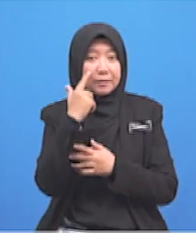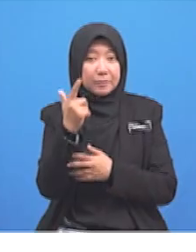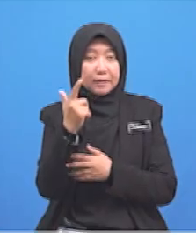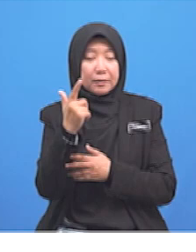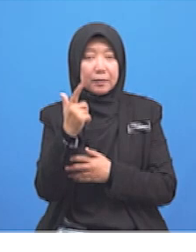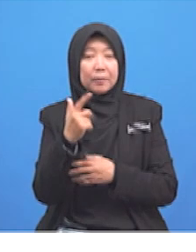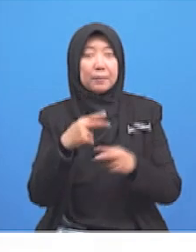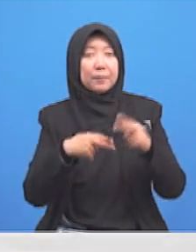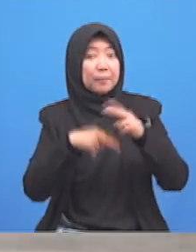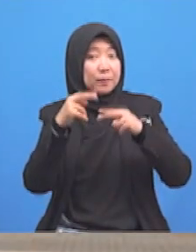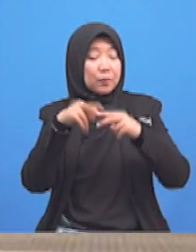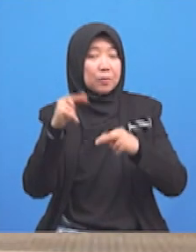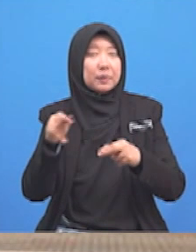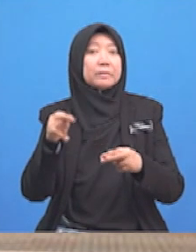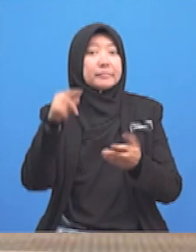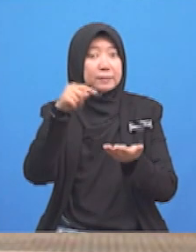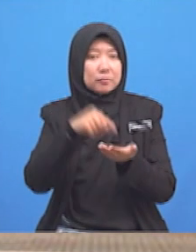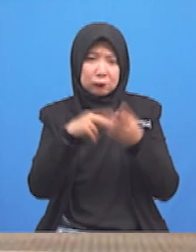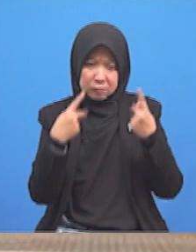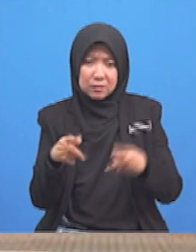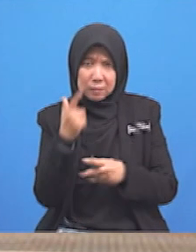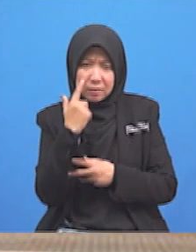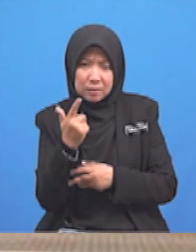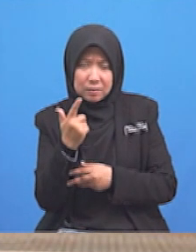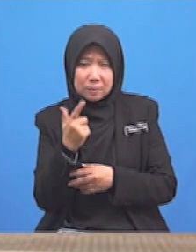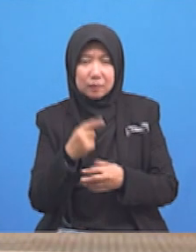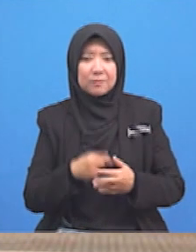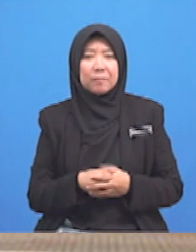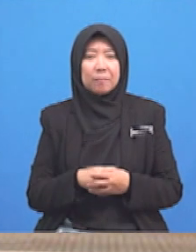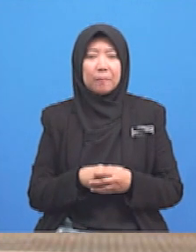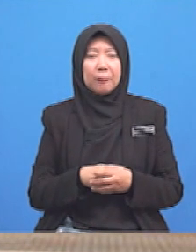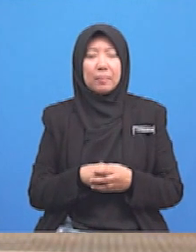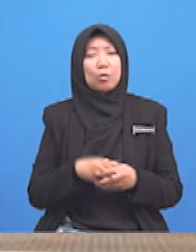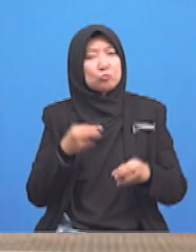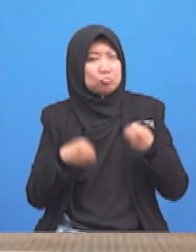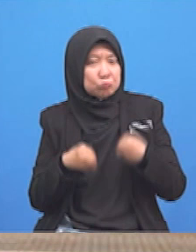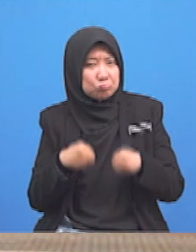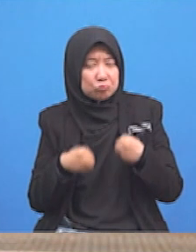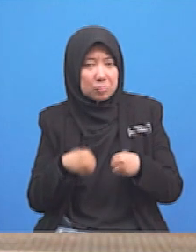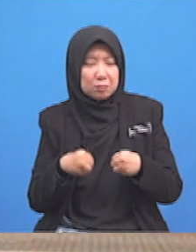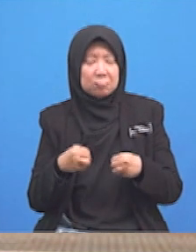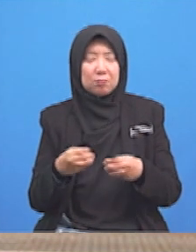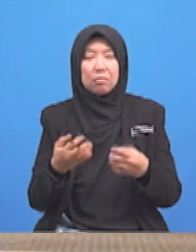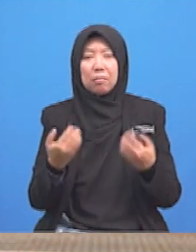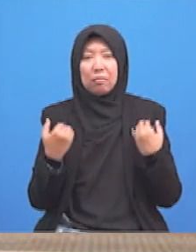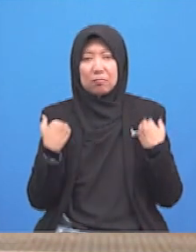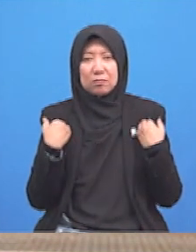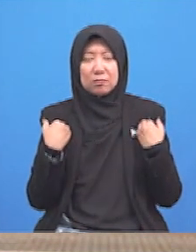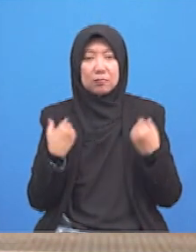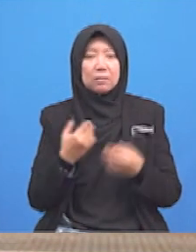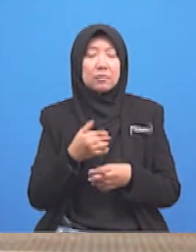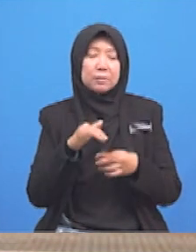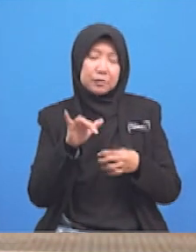ini. Pernahkah kamu melihat bangunan ini? Mungkin ada di antara murid-murid yang